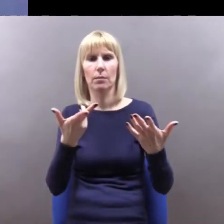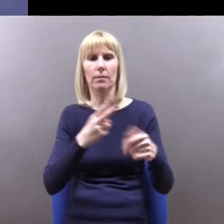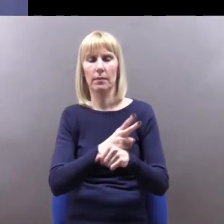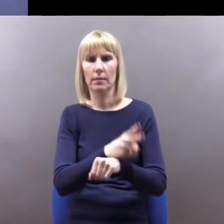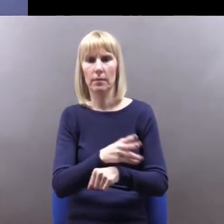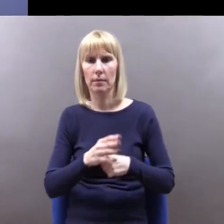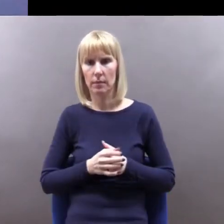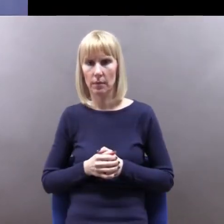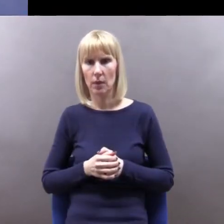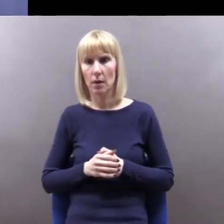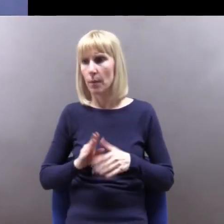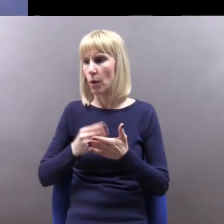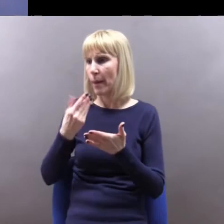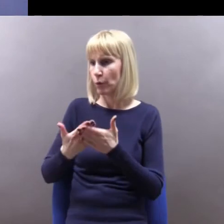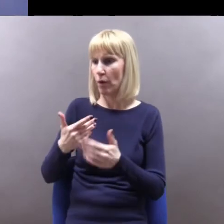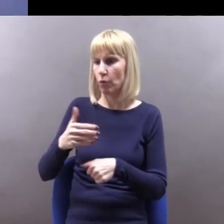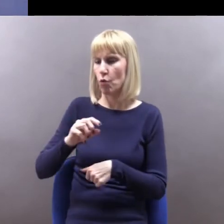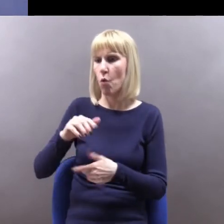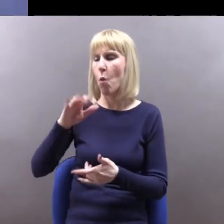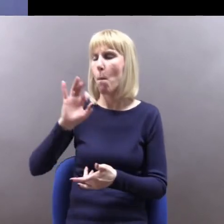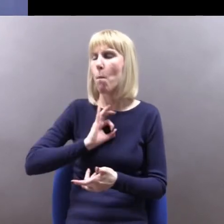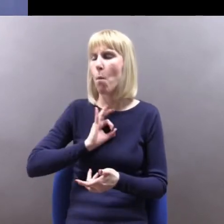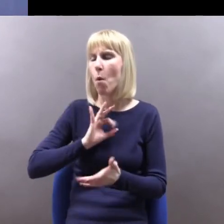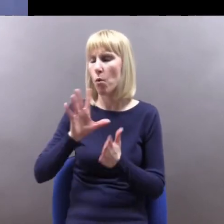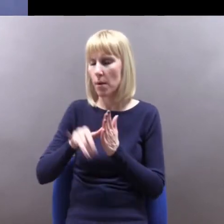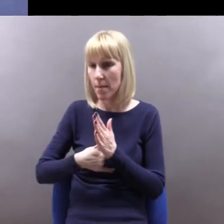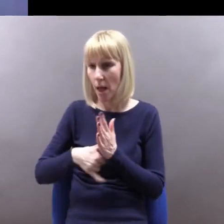mnie są remontowane ulice,